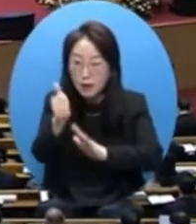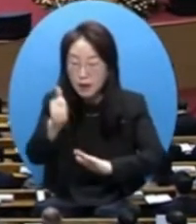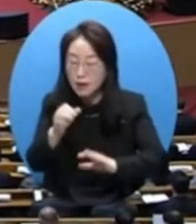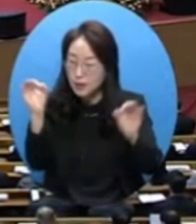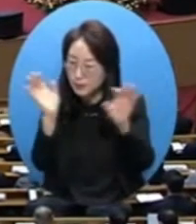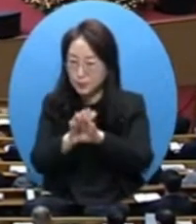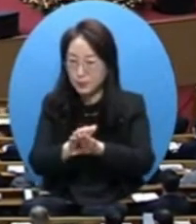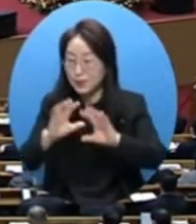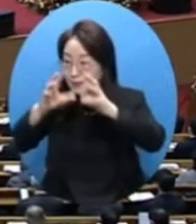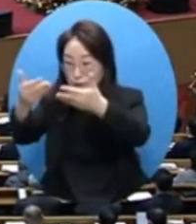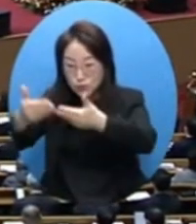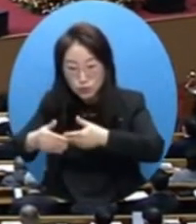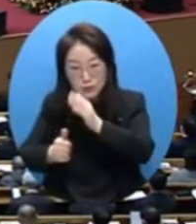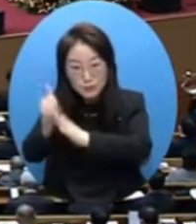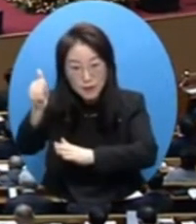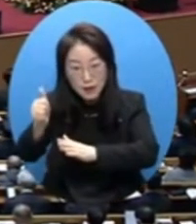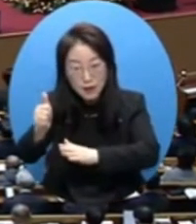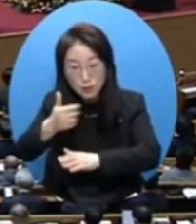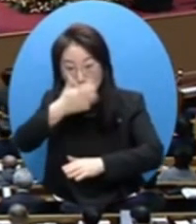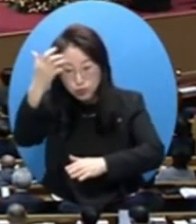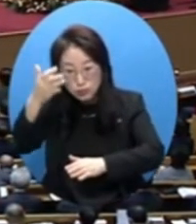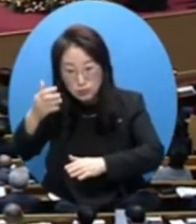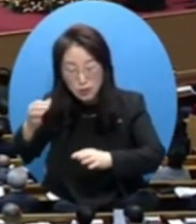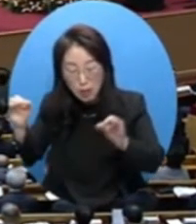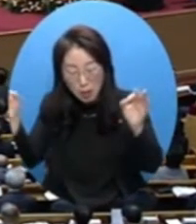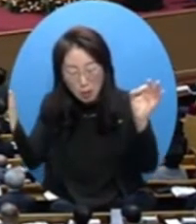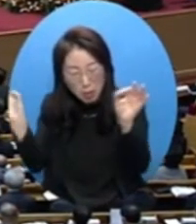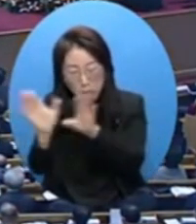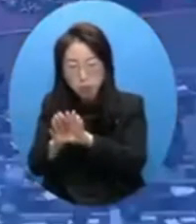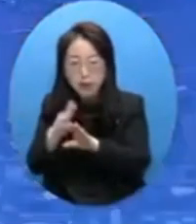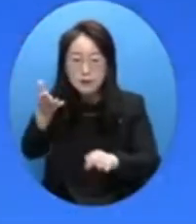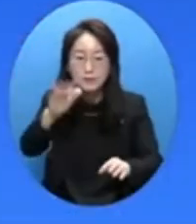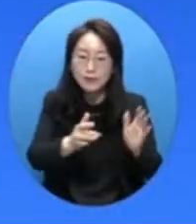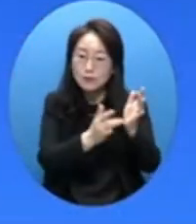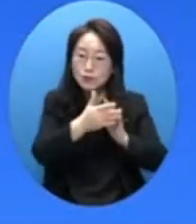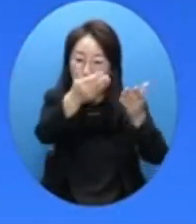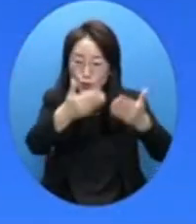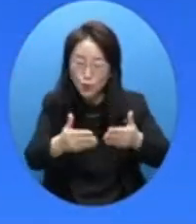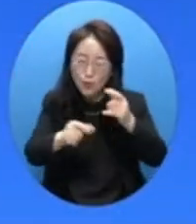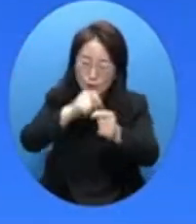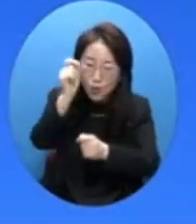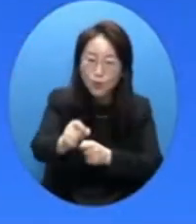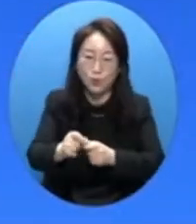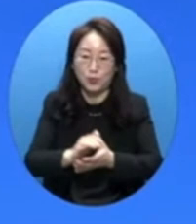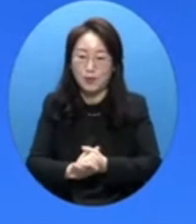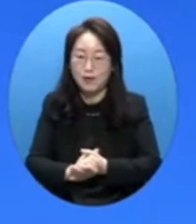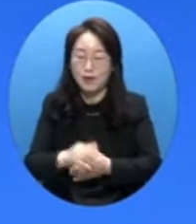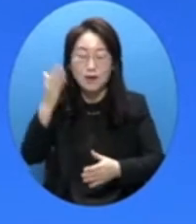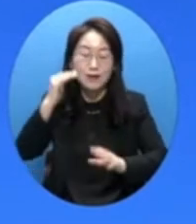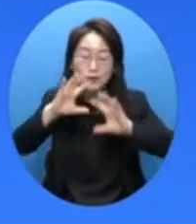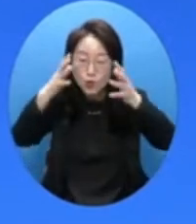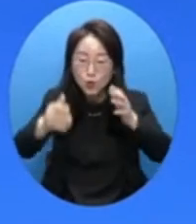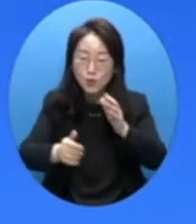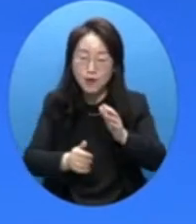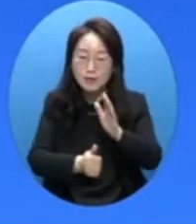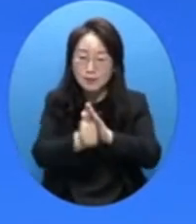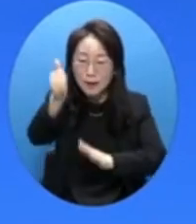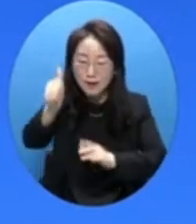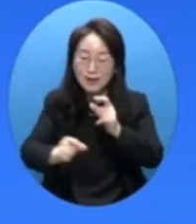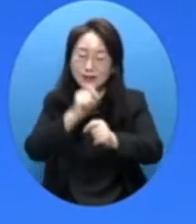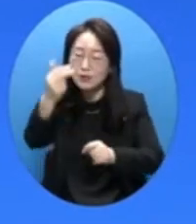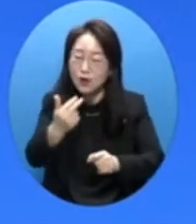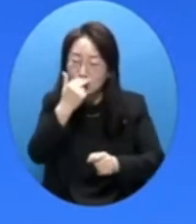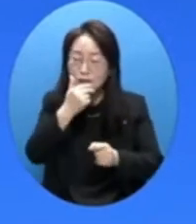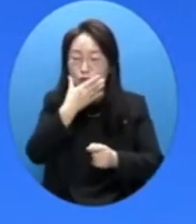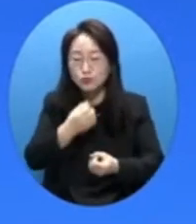주는 꿈과 희망은 참이 있다 사라지는 것이지만 예수님의 주시는 꿈과 희망은 영원한 것입니다 천국의 희망 천국의 영생에